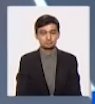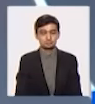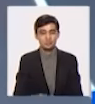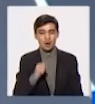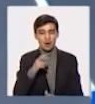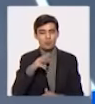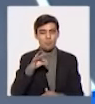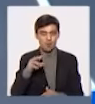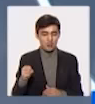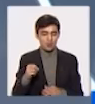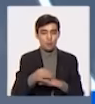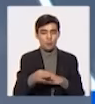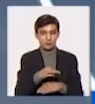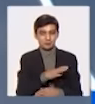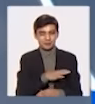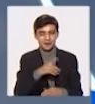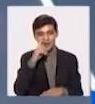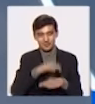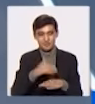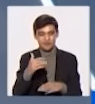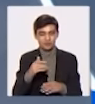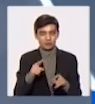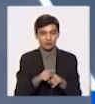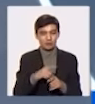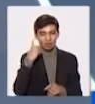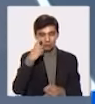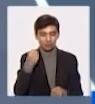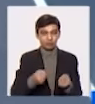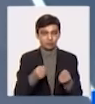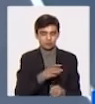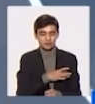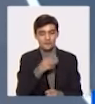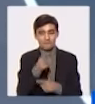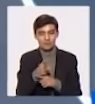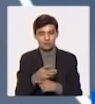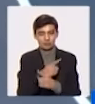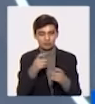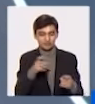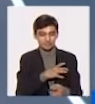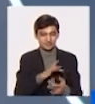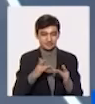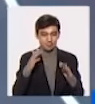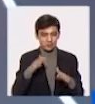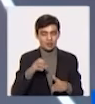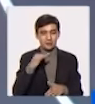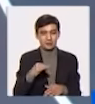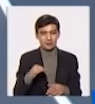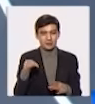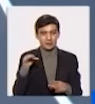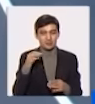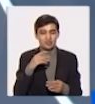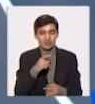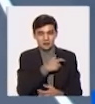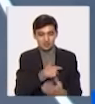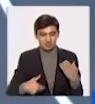Ақмола облысы Есіл ауылдық округінің әкімі қызметтік көлікті мас күйінде басқарды деген видео қызу талқыға түсіп жатыр. Бейнеде қауіпсіздік